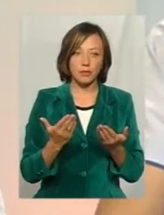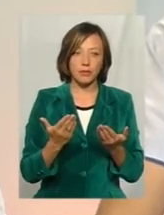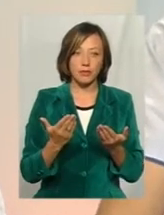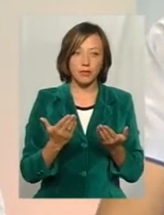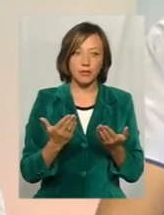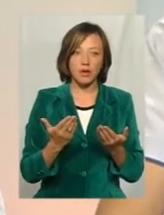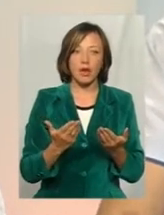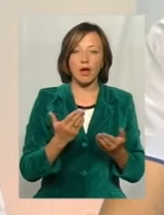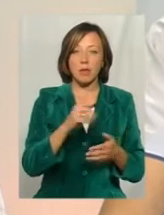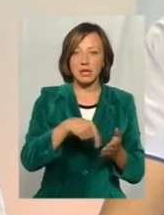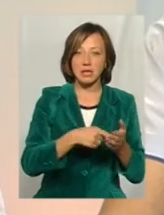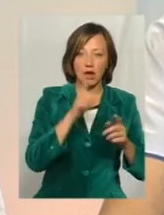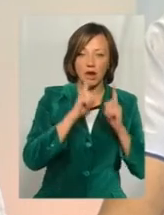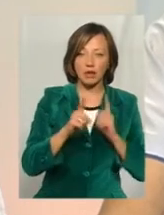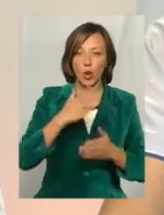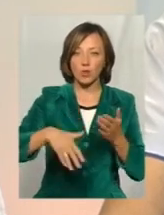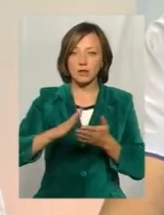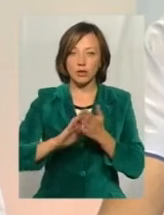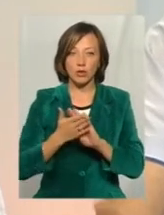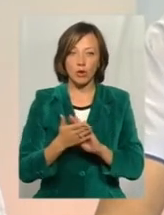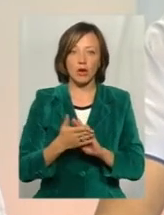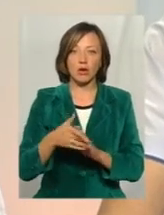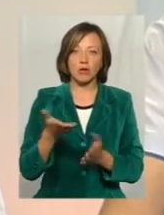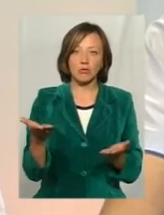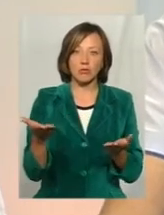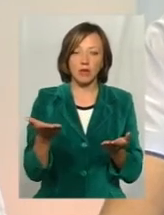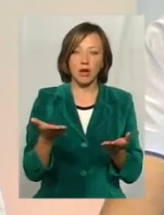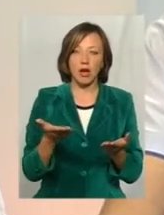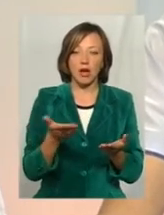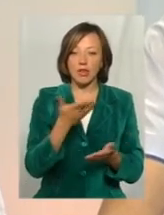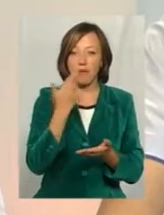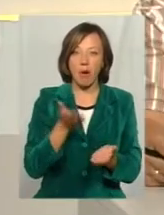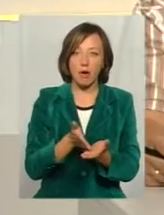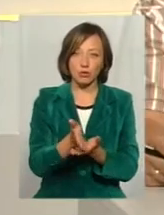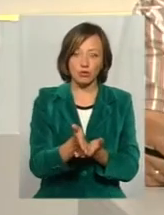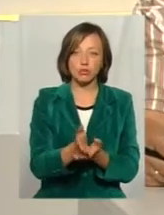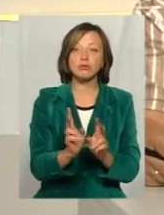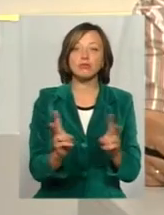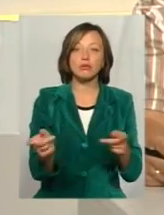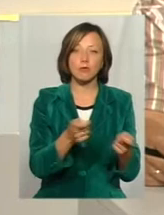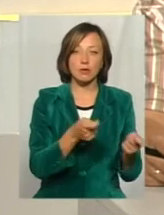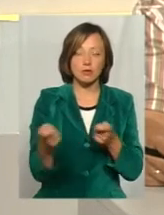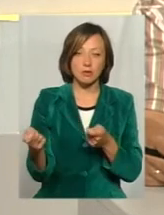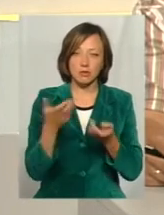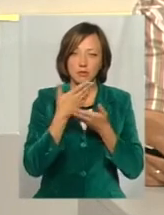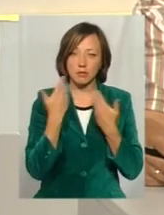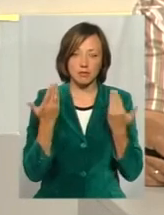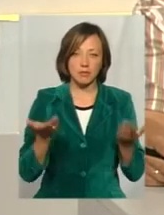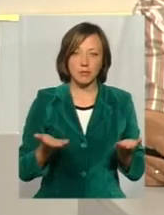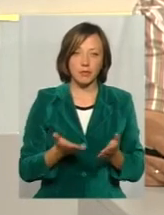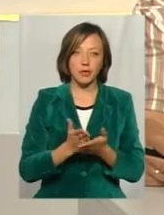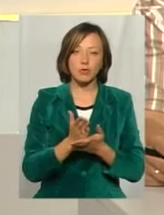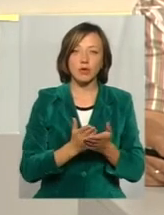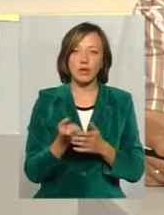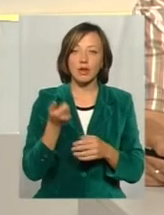договір з перевізником, то ми розуміємо, що в місті буде колапс. Тобто перевізник не виїжджає на маршрут, а на сьогоднішній день один перевізник